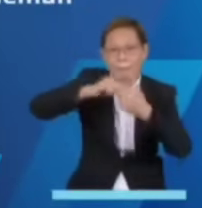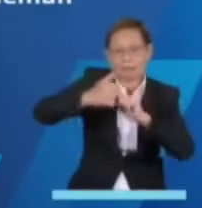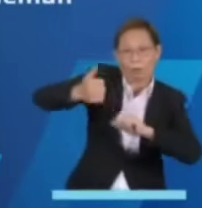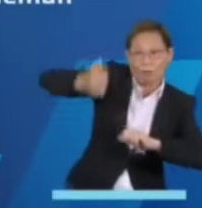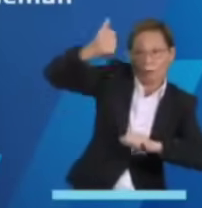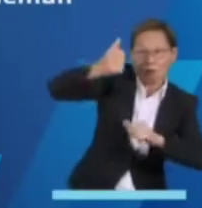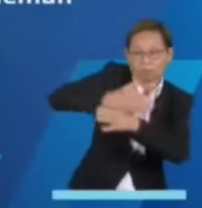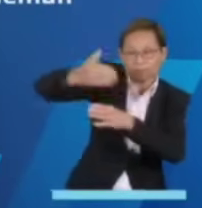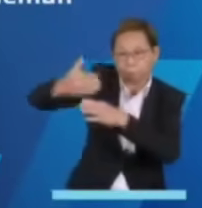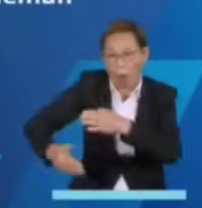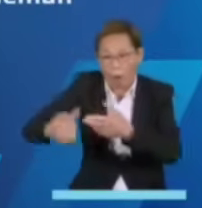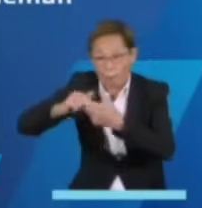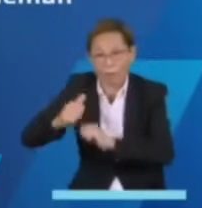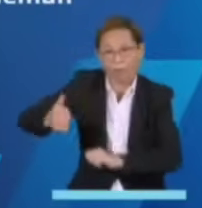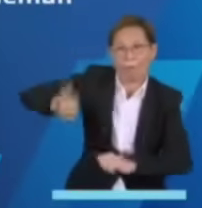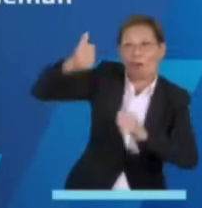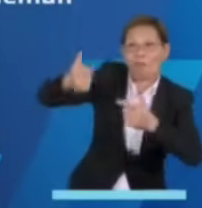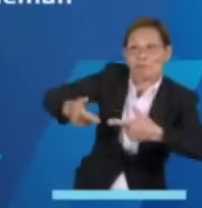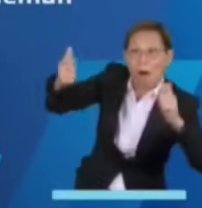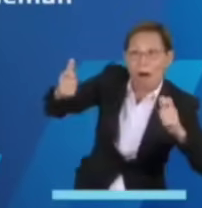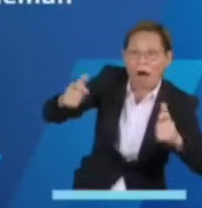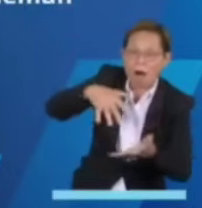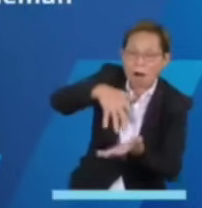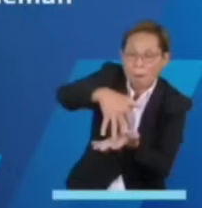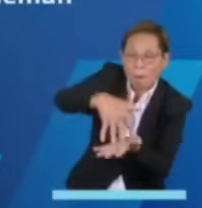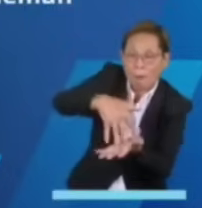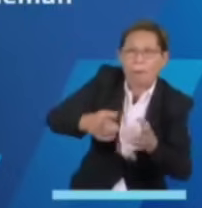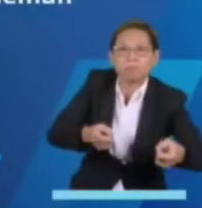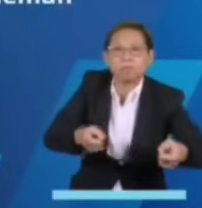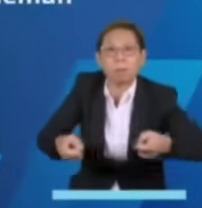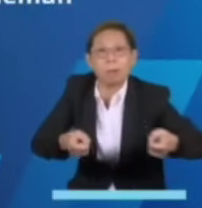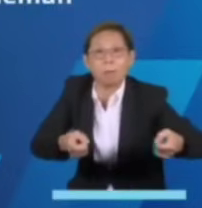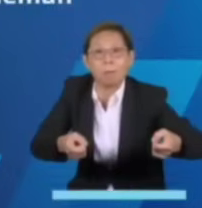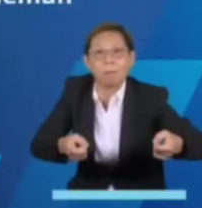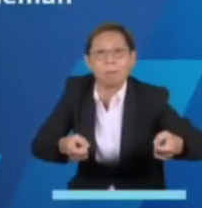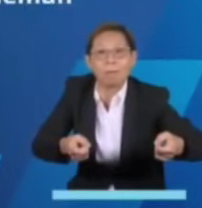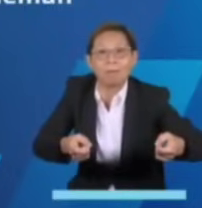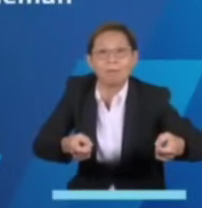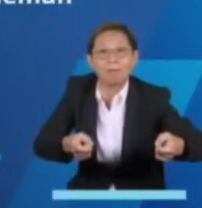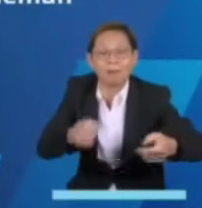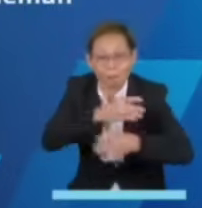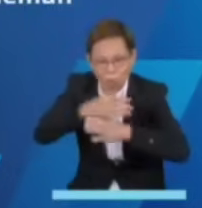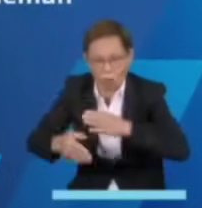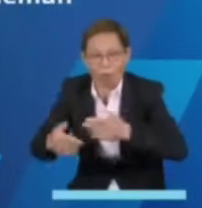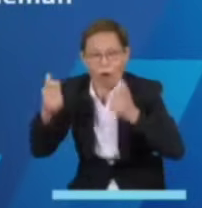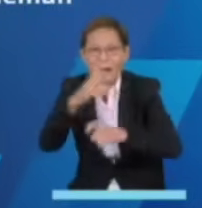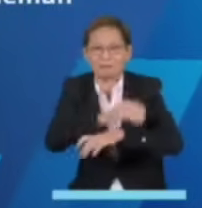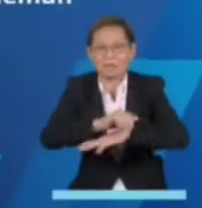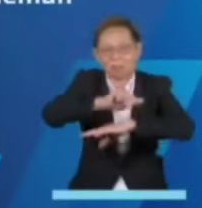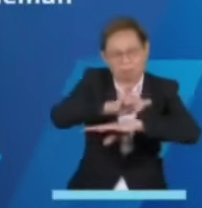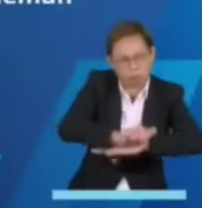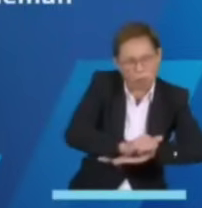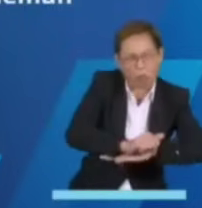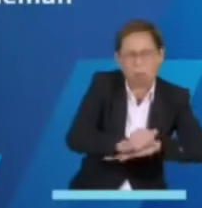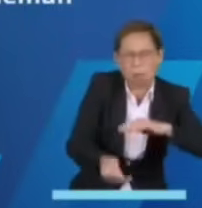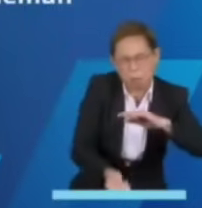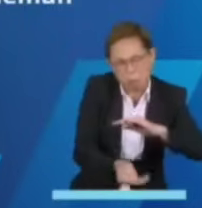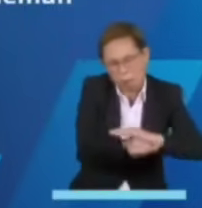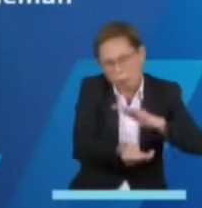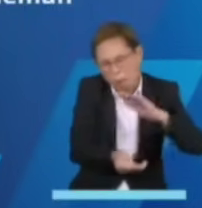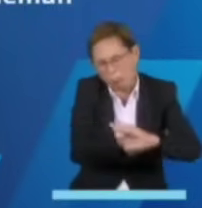yang ditangani segera ialah kelemahan tata kelola dan amalan rasuah